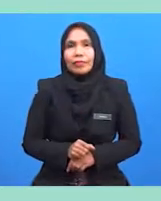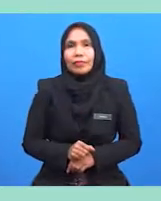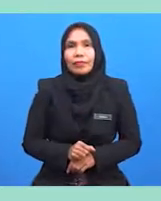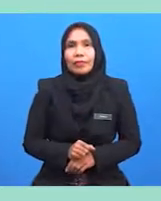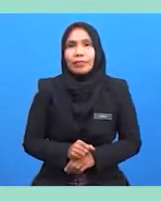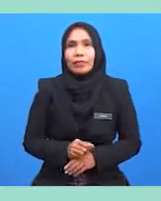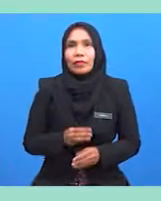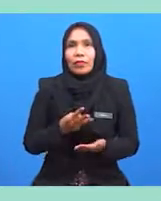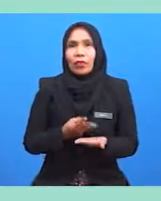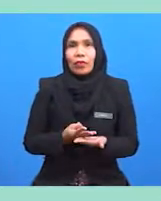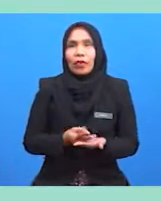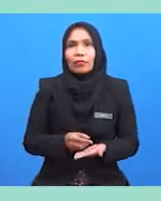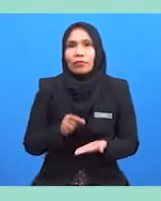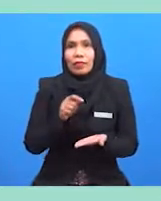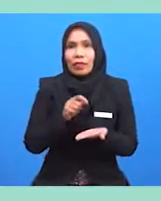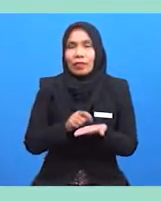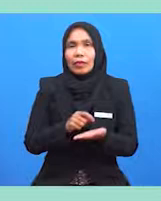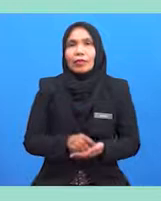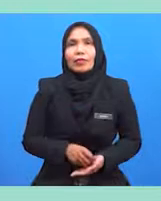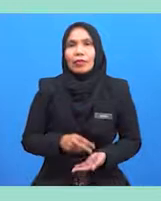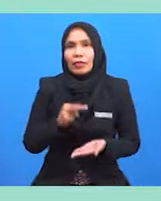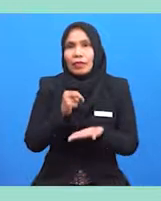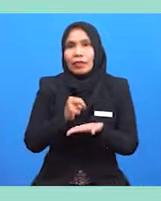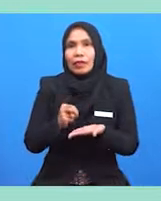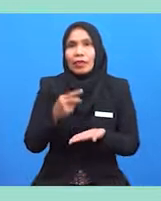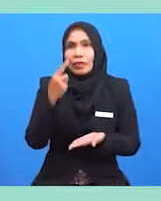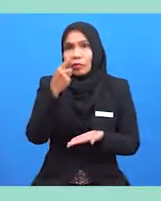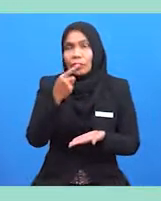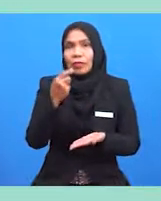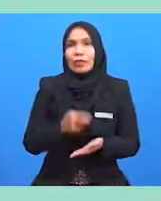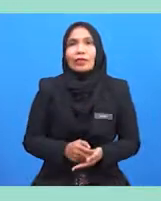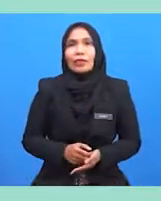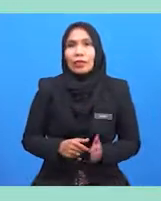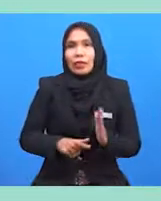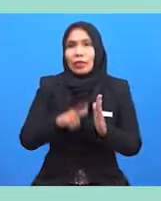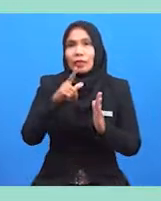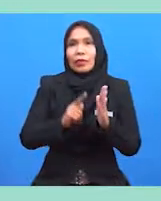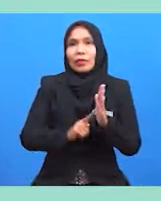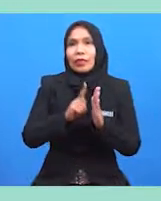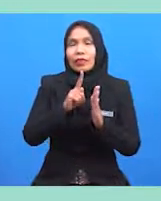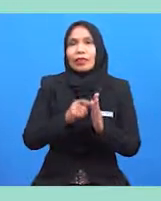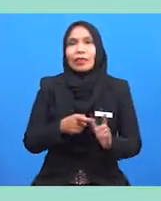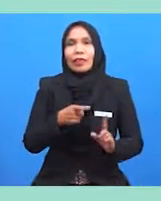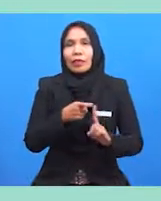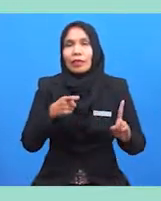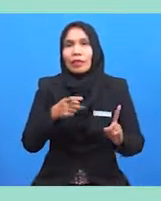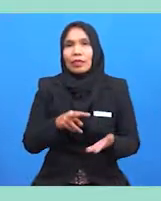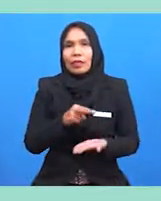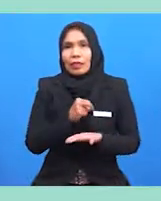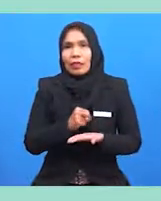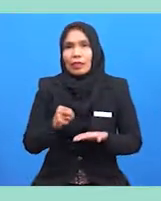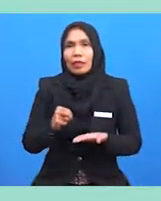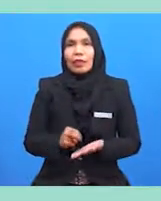iaitu nilai muka lebih tinggi daripada nilai sebenar logam. Yang kedua